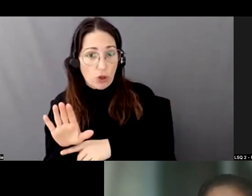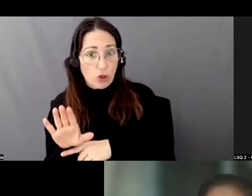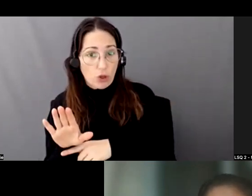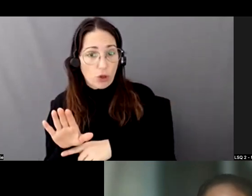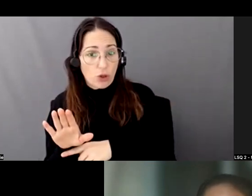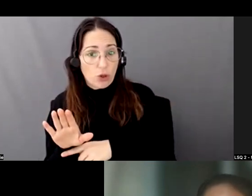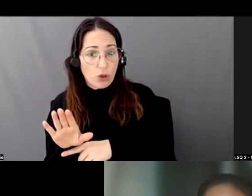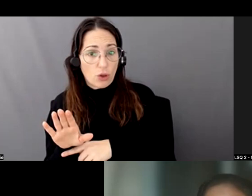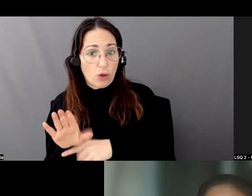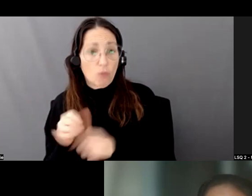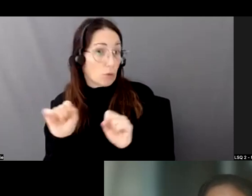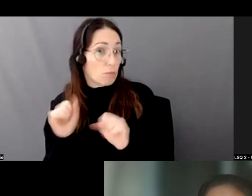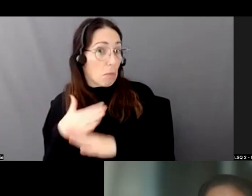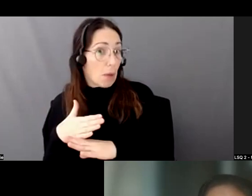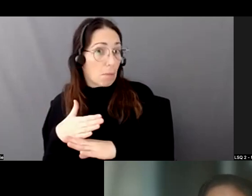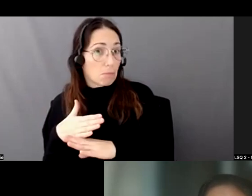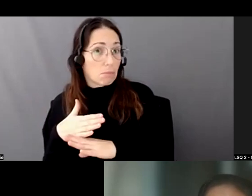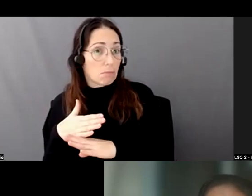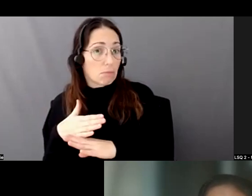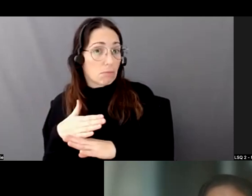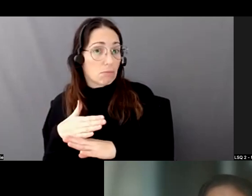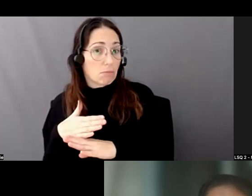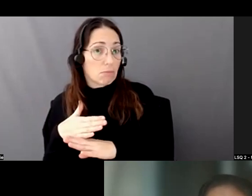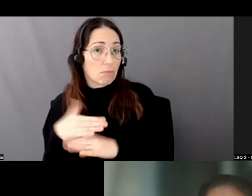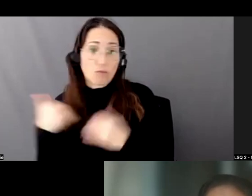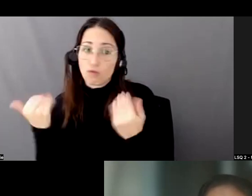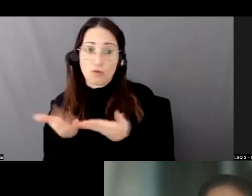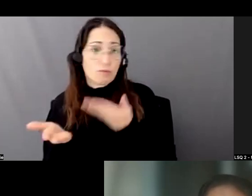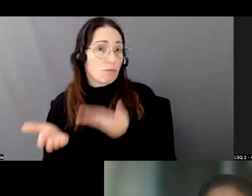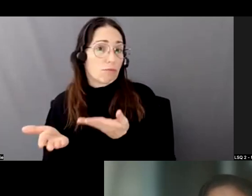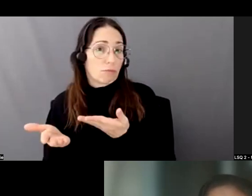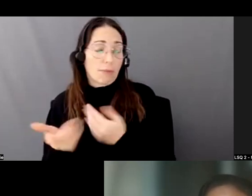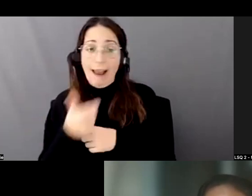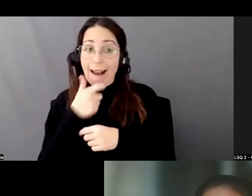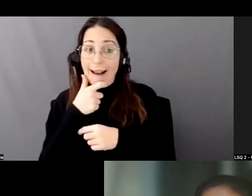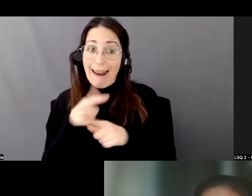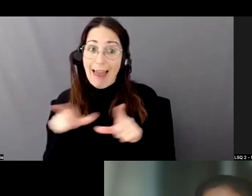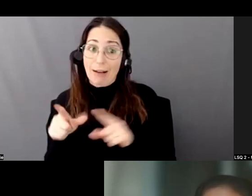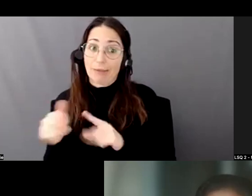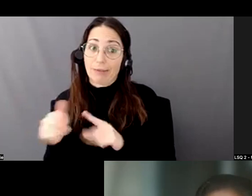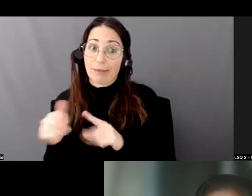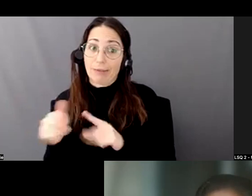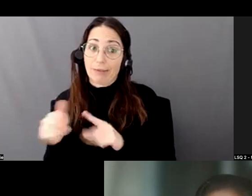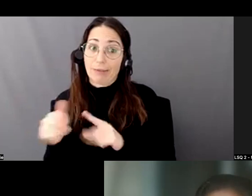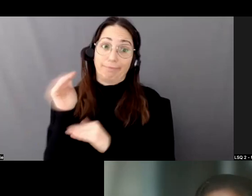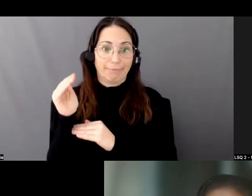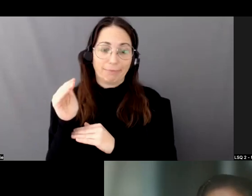c'est c'est disponible, à tous puisque l'anglais est dominant. Donc il y a